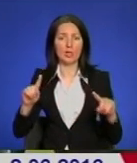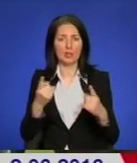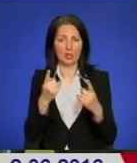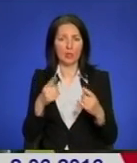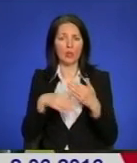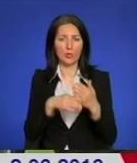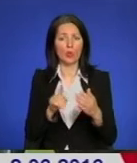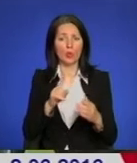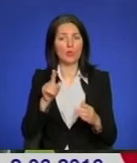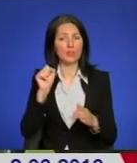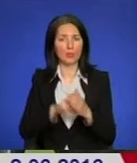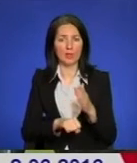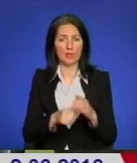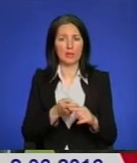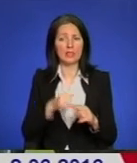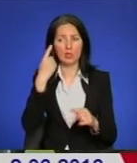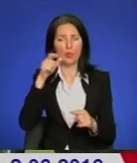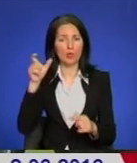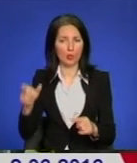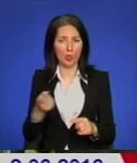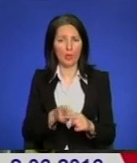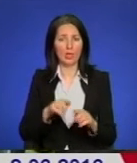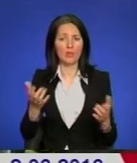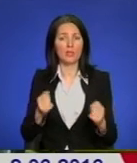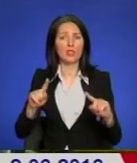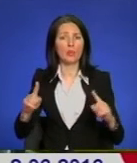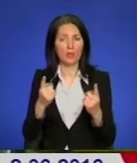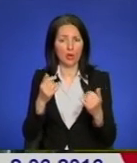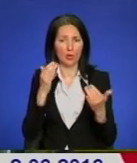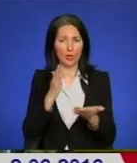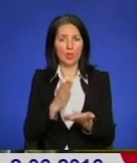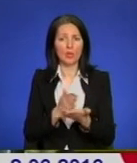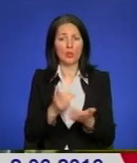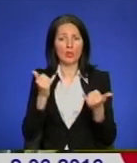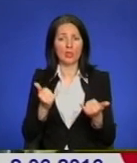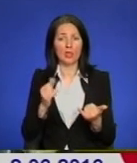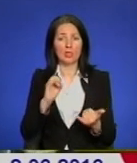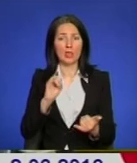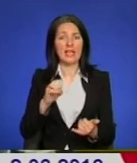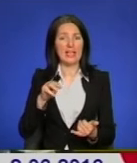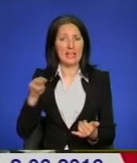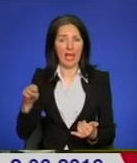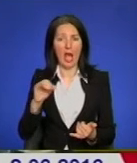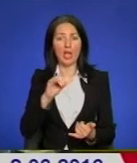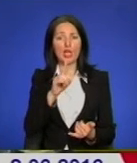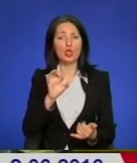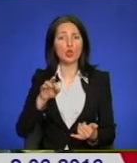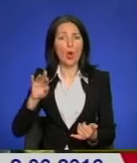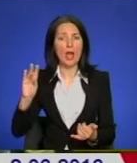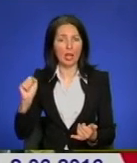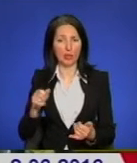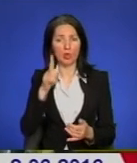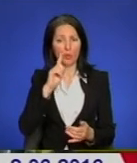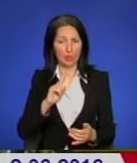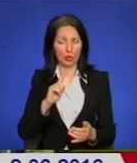Ці особи, які взяті під варту, знаходяться зараз в ІТТ. Ізолятор тимчасового тримання, з